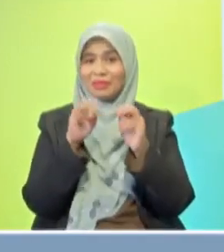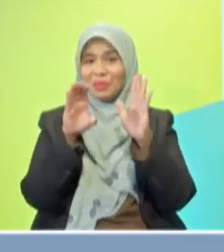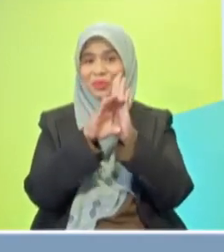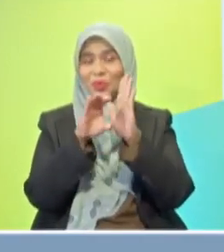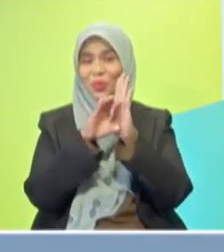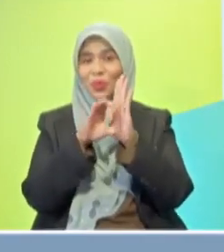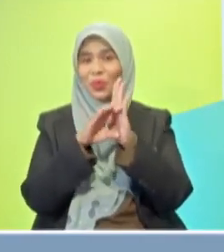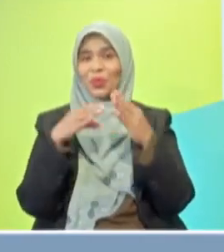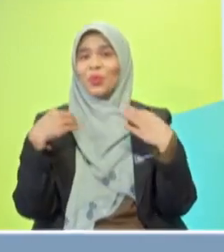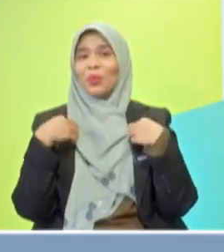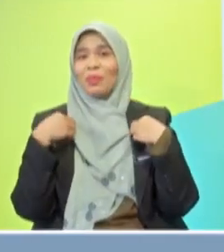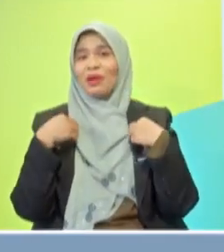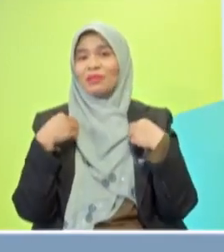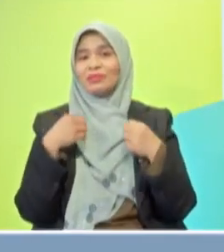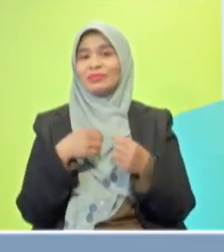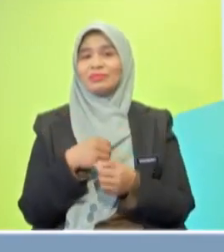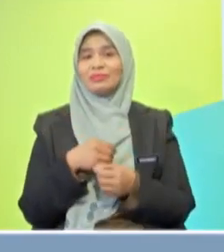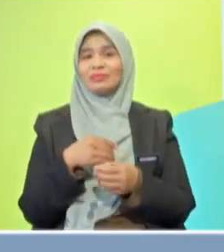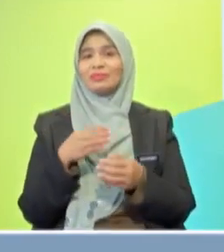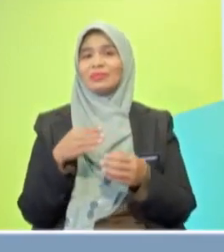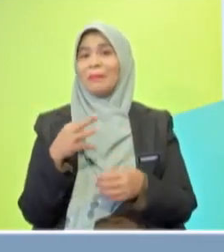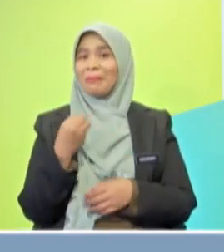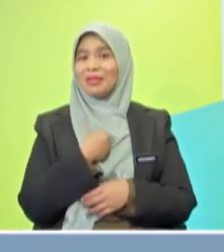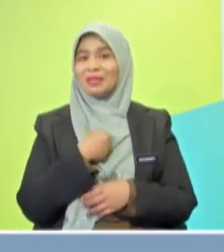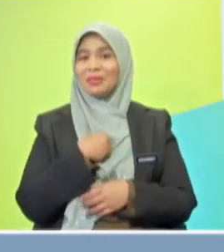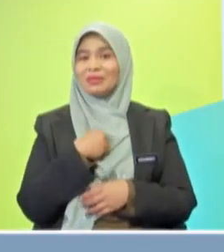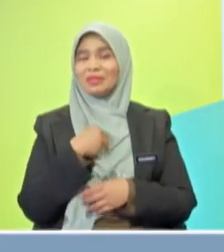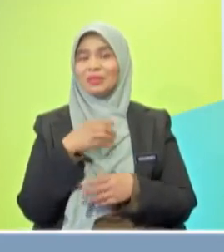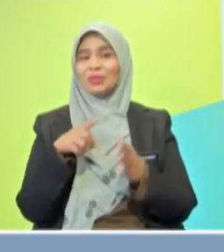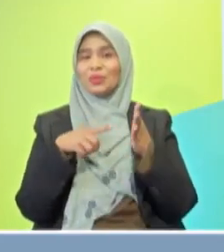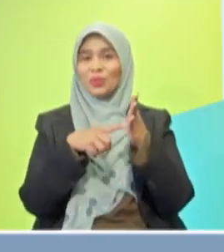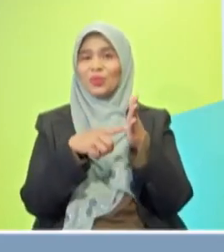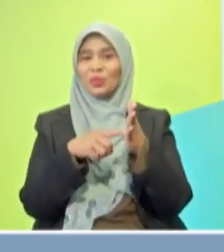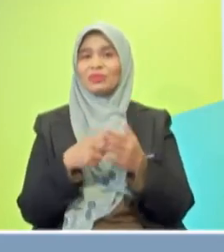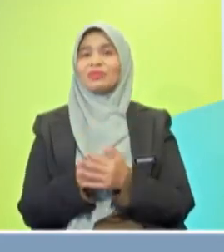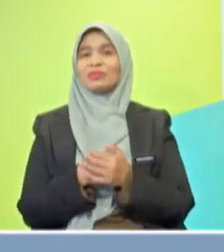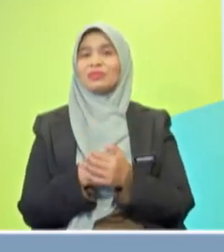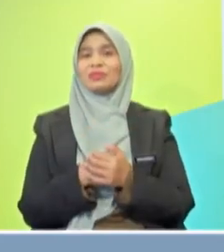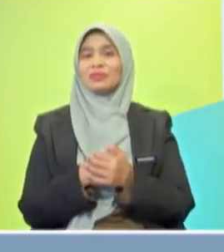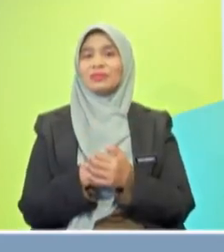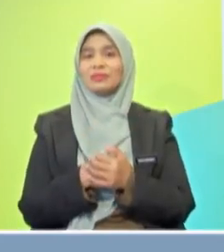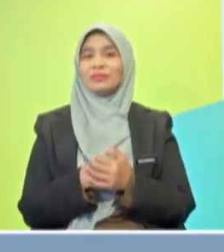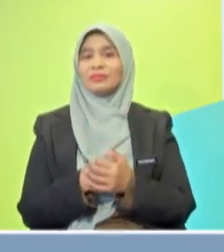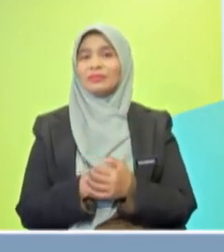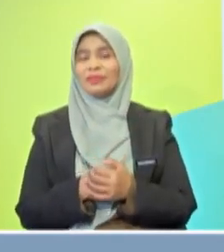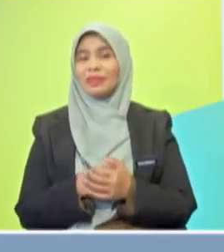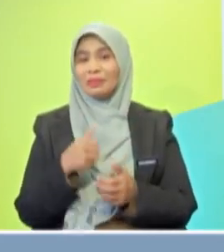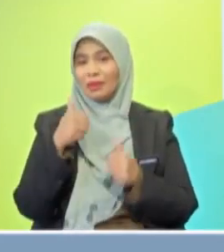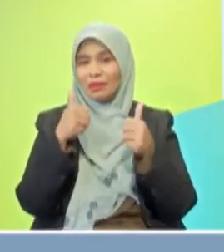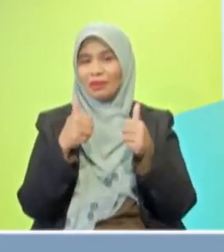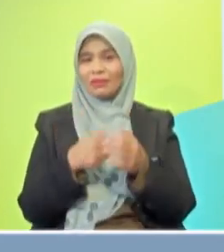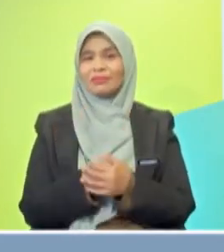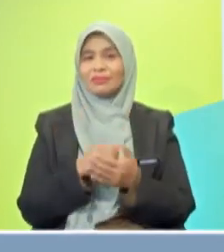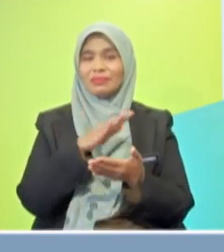baju sekolah. Baju sekolah. Baju sukan. Sekolah, baju kurung. Baju tudung. Baju sukan. Okey, bagus.